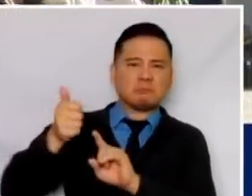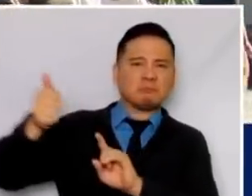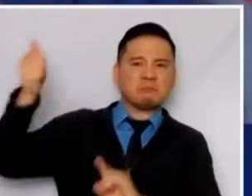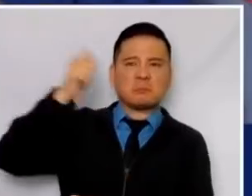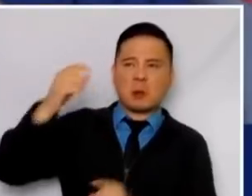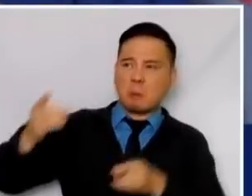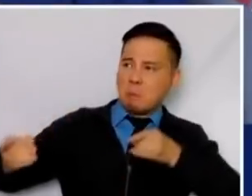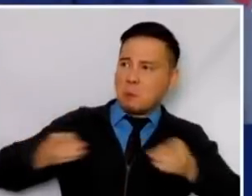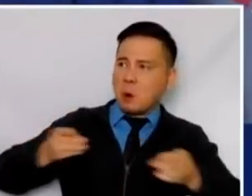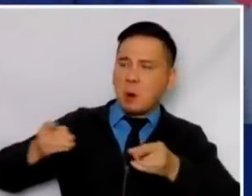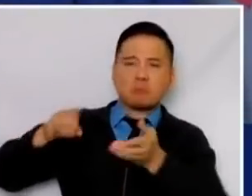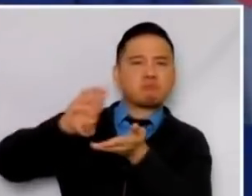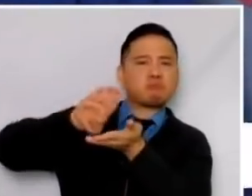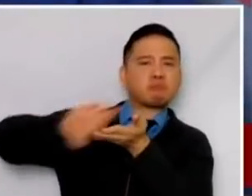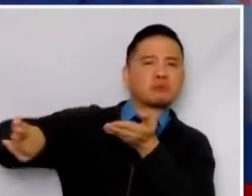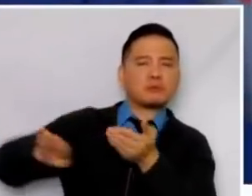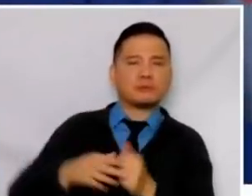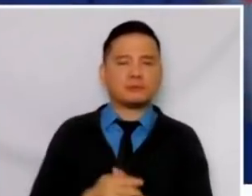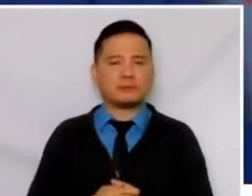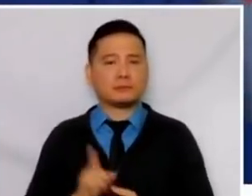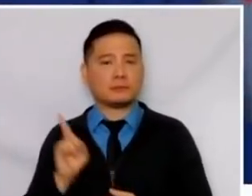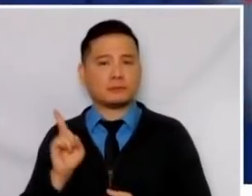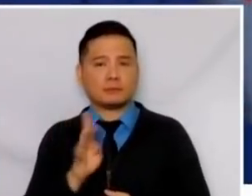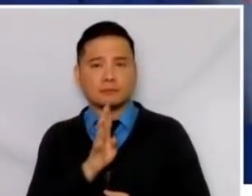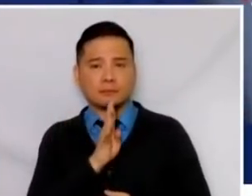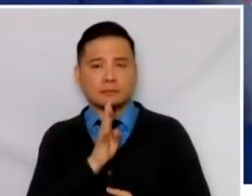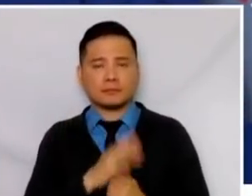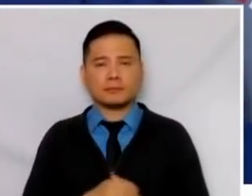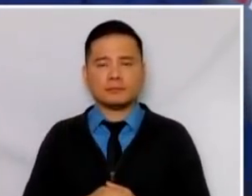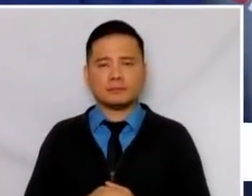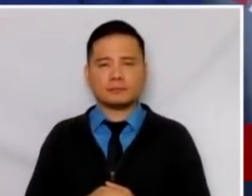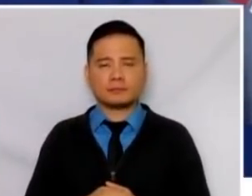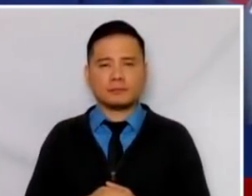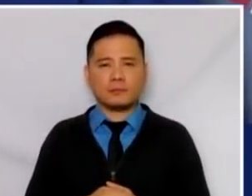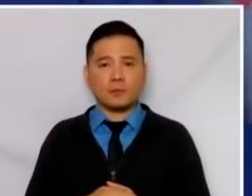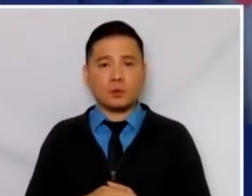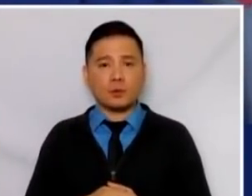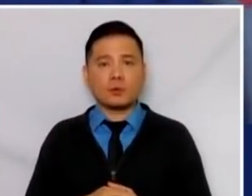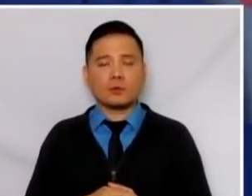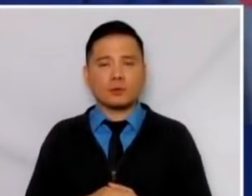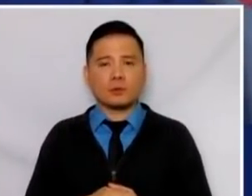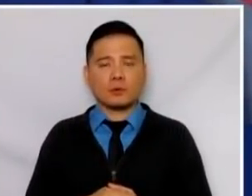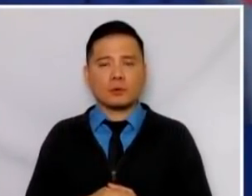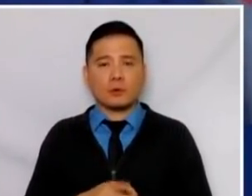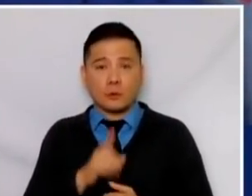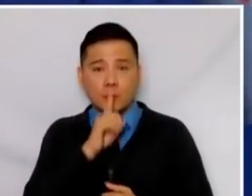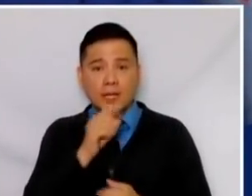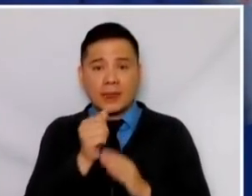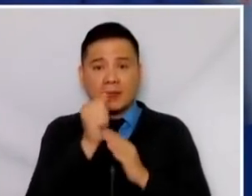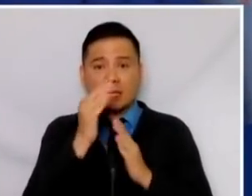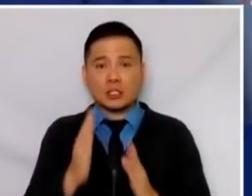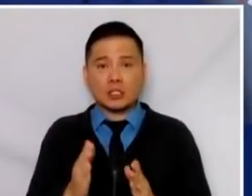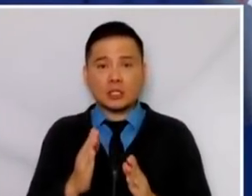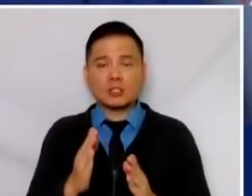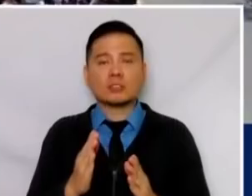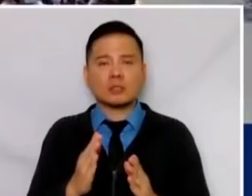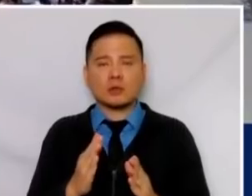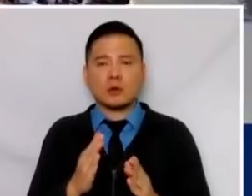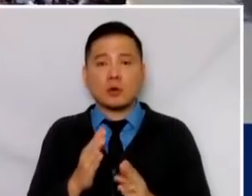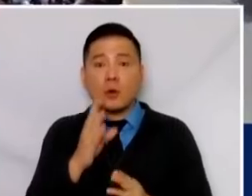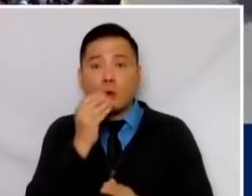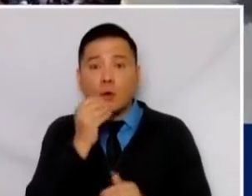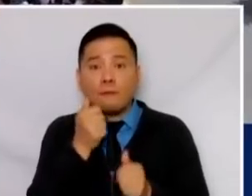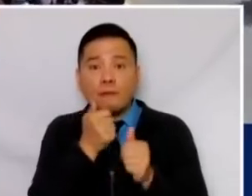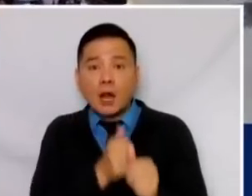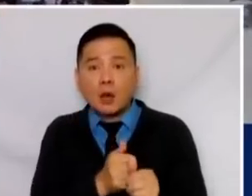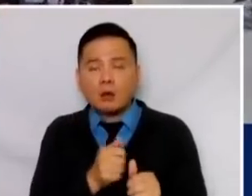kapangyarihan sa leader ay tao. At tao din ang babawi nito. Yan ang